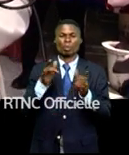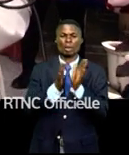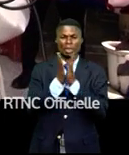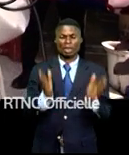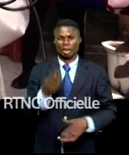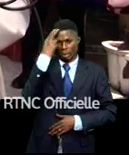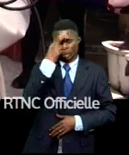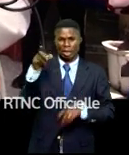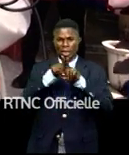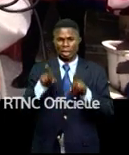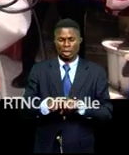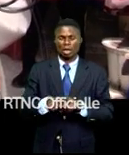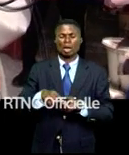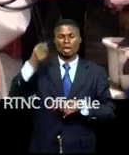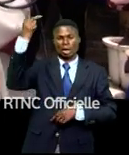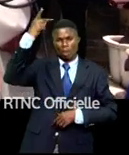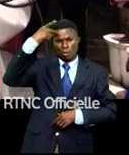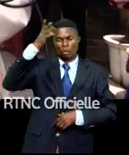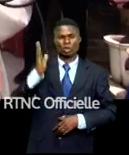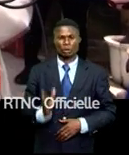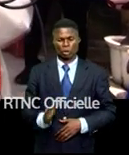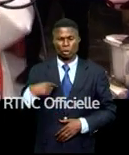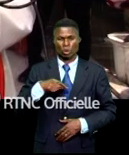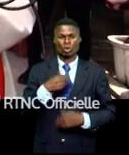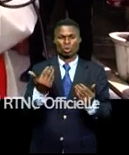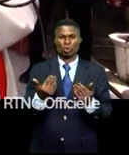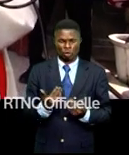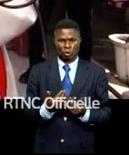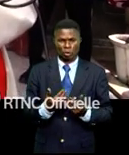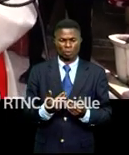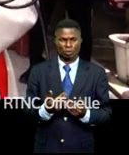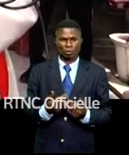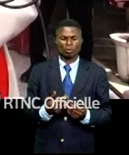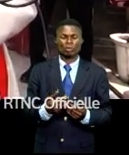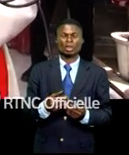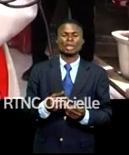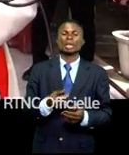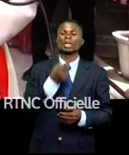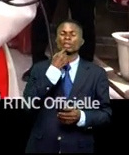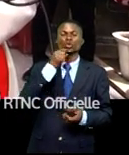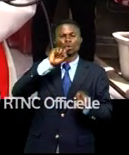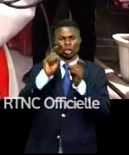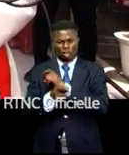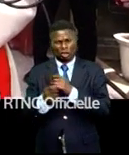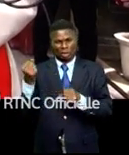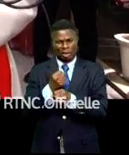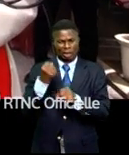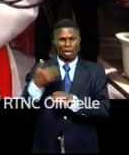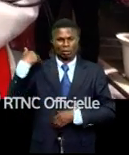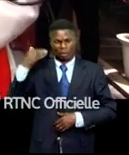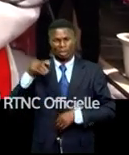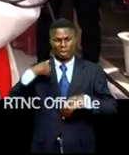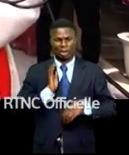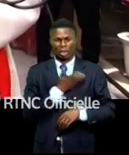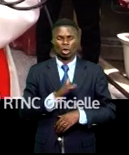mais aussi comme homme politique. Nous voulons qu'une page soit tournée dans la gestion de la chose publique dans ces